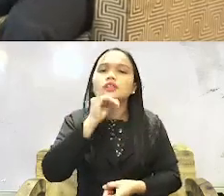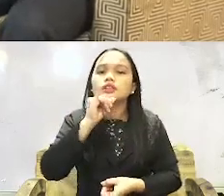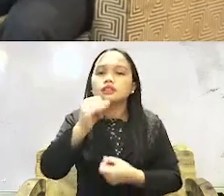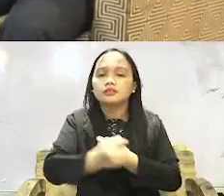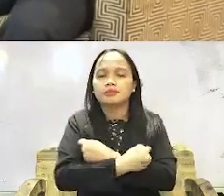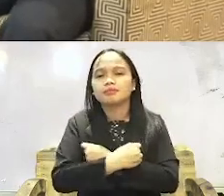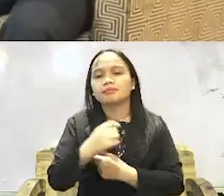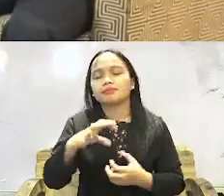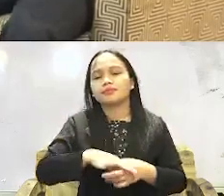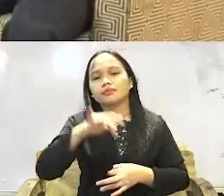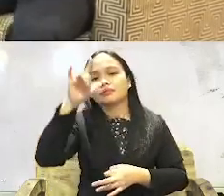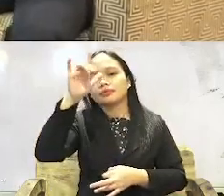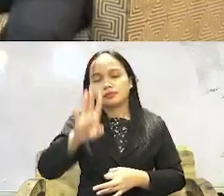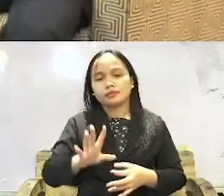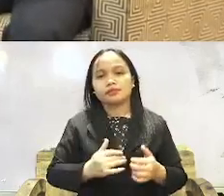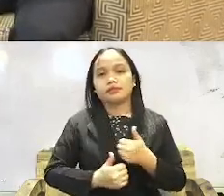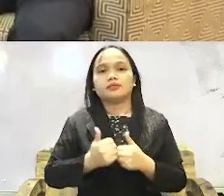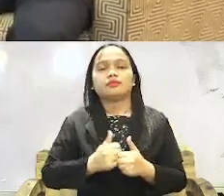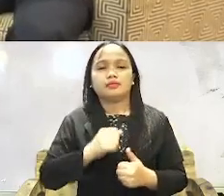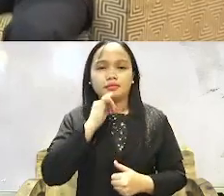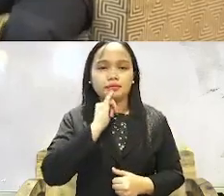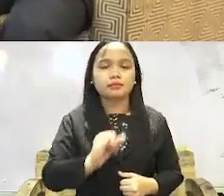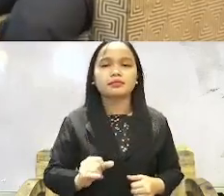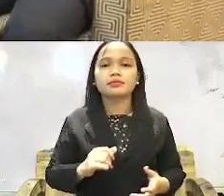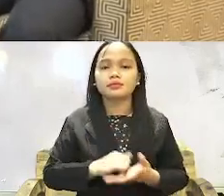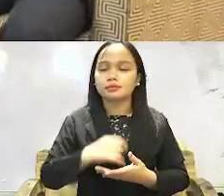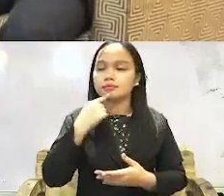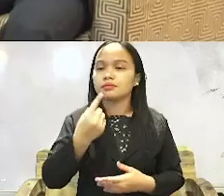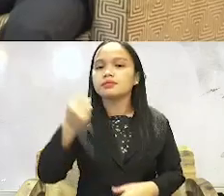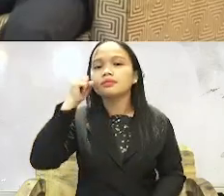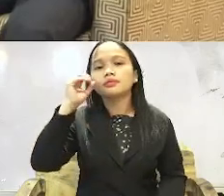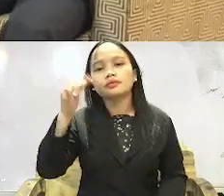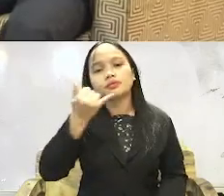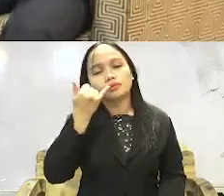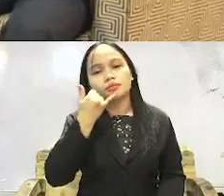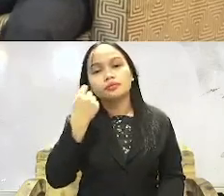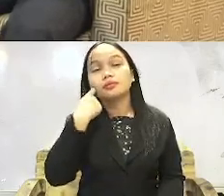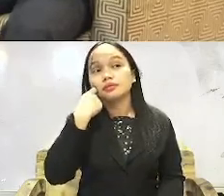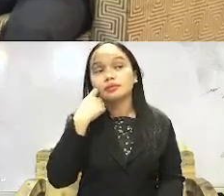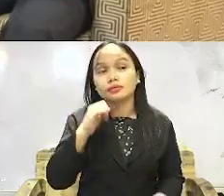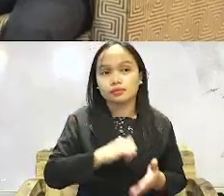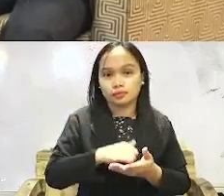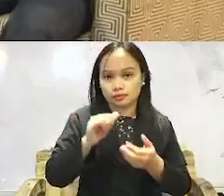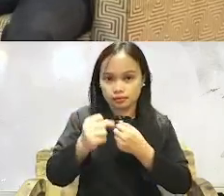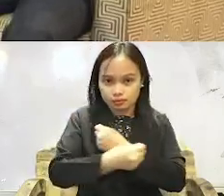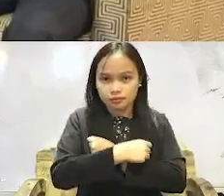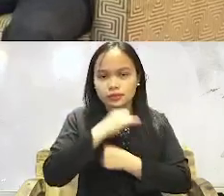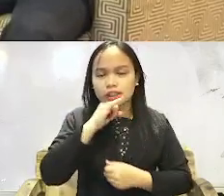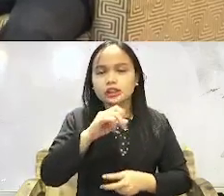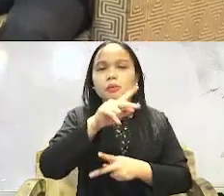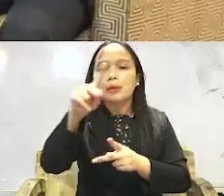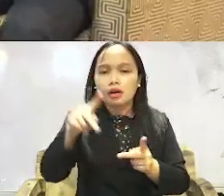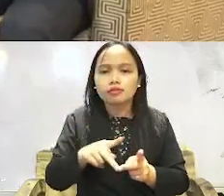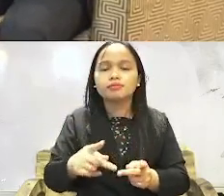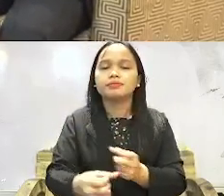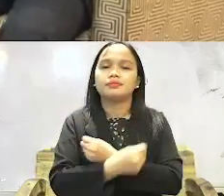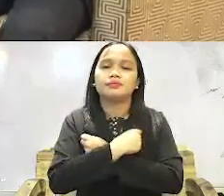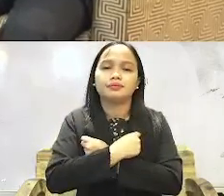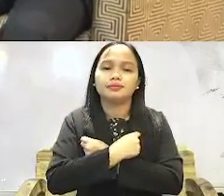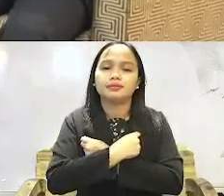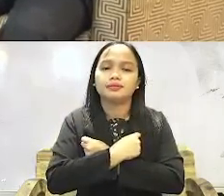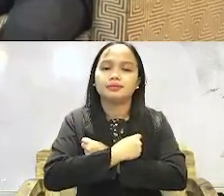God, which is, binasa ni Sir Jow kanina, na yung pagmamahal na yun is a perfect